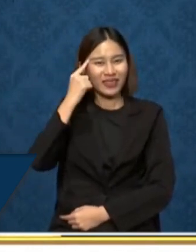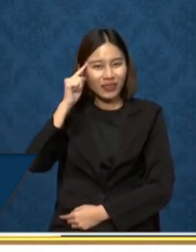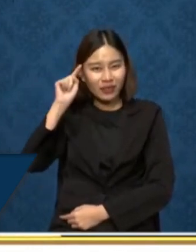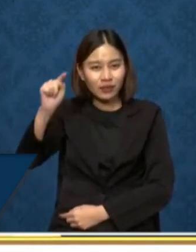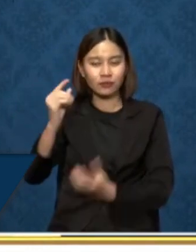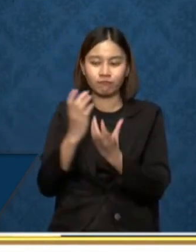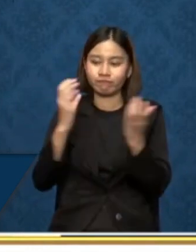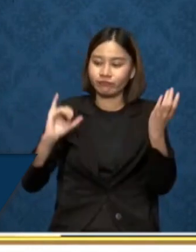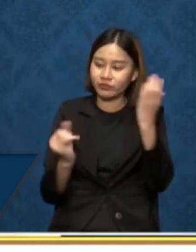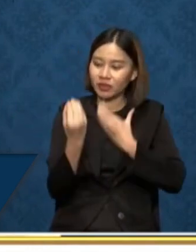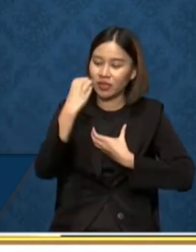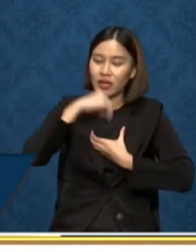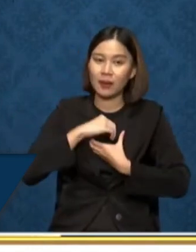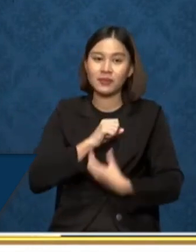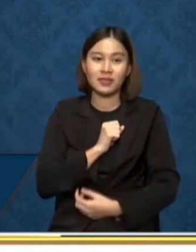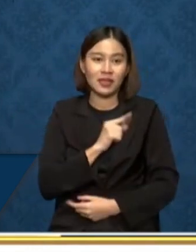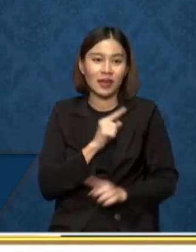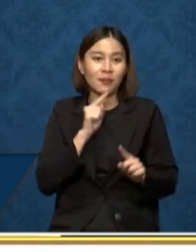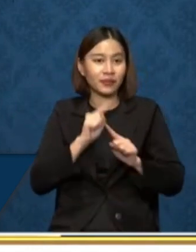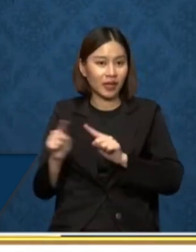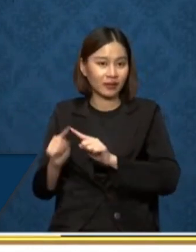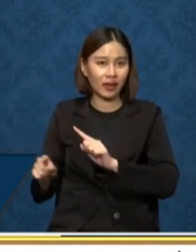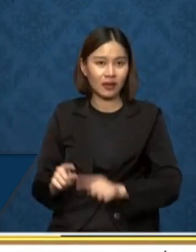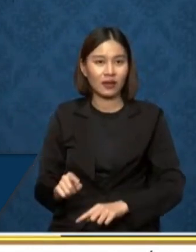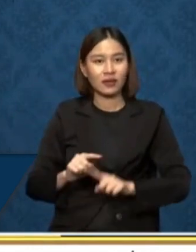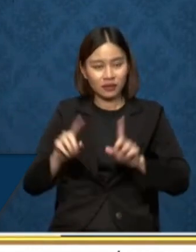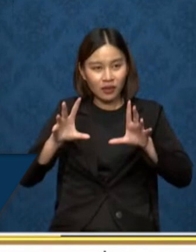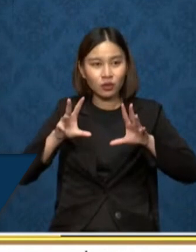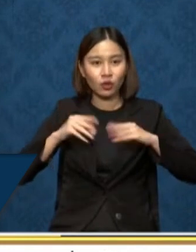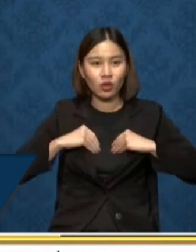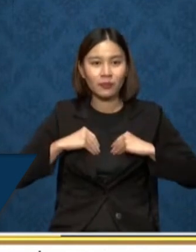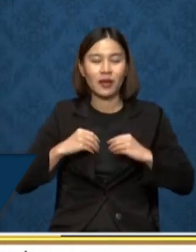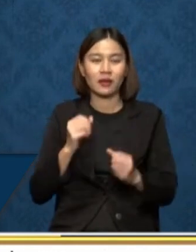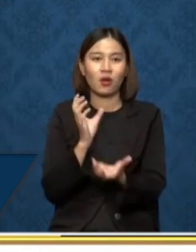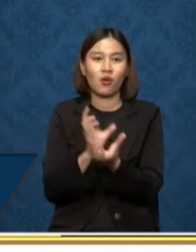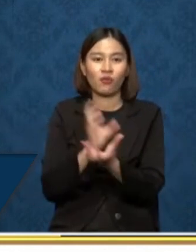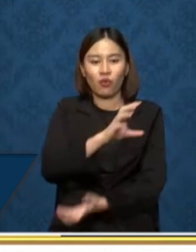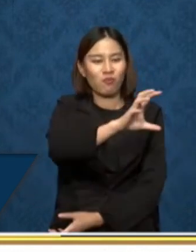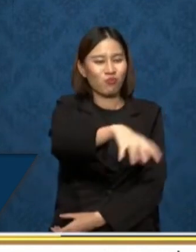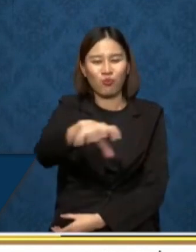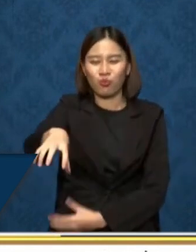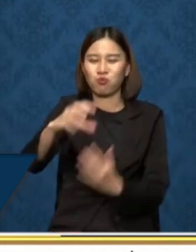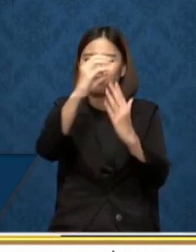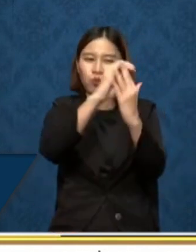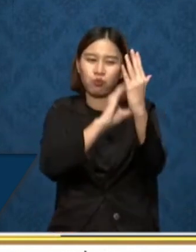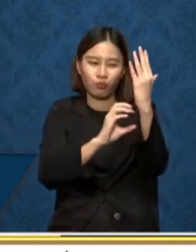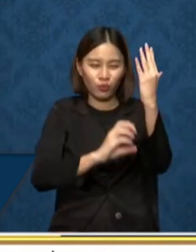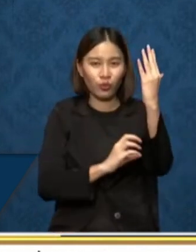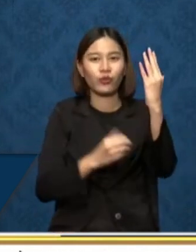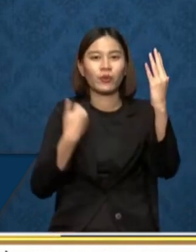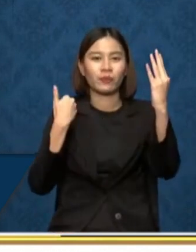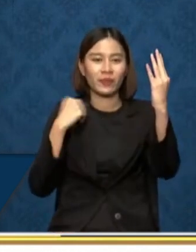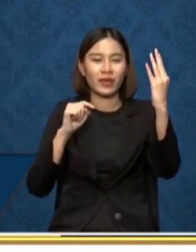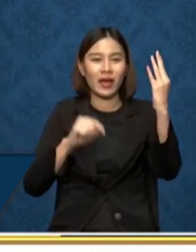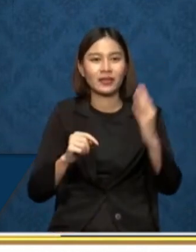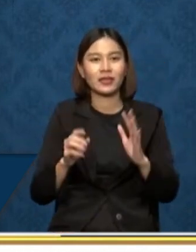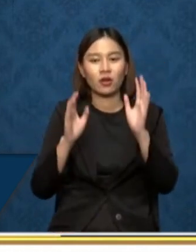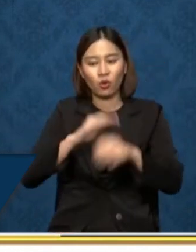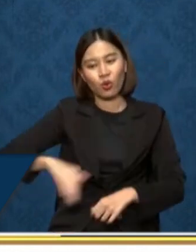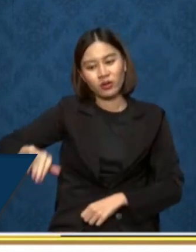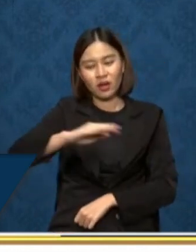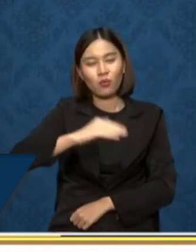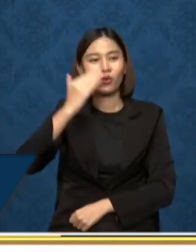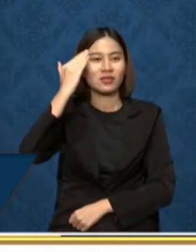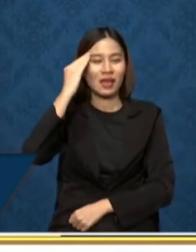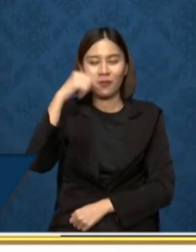งเรื่องจริยธรรมและศีลธรรมอันดีงามแต่เราปฏิเสธไม่ได้หรอกครับว่าบ่อนการพนันมันมีอยู่ทุกแห่งธุรกิจเหล่านี้เป็นธุรกิจที่ทุกคนทราบกันดี